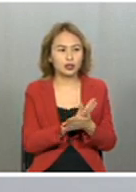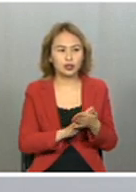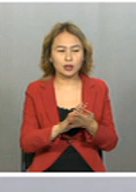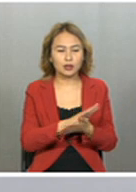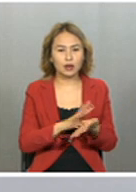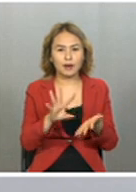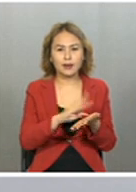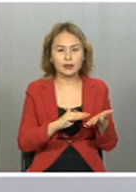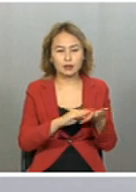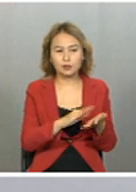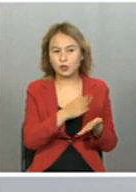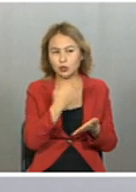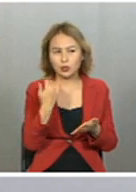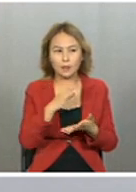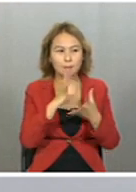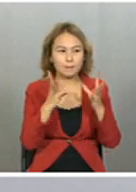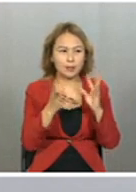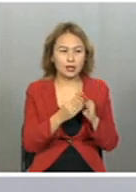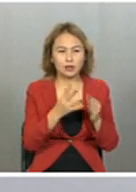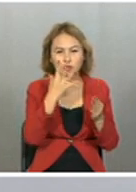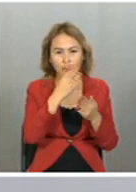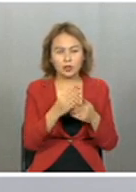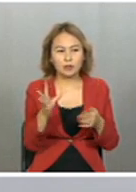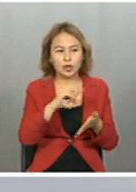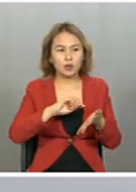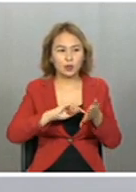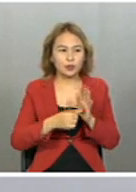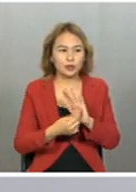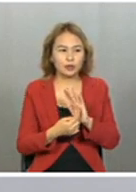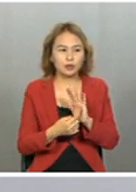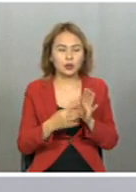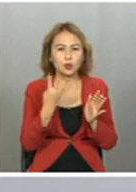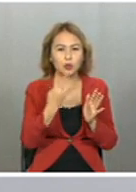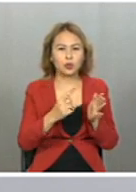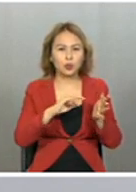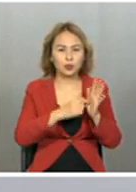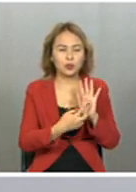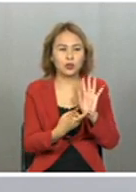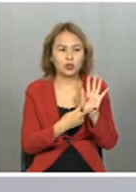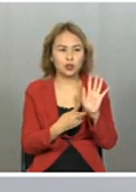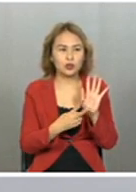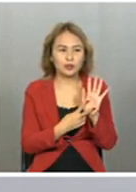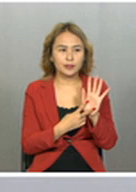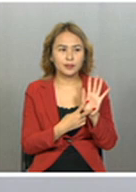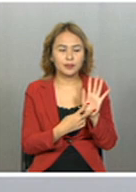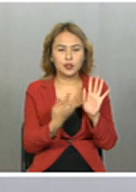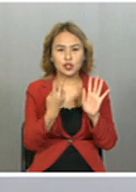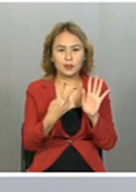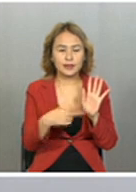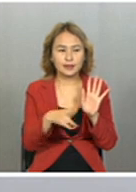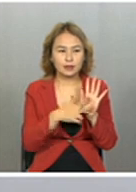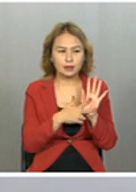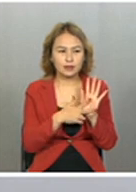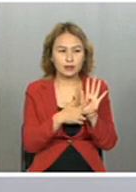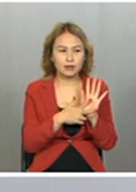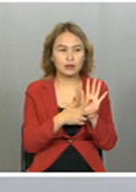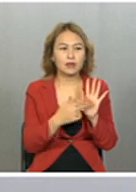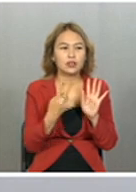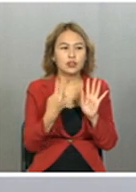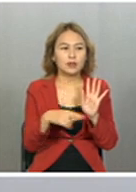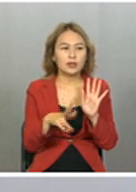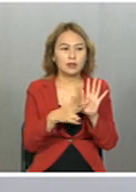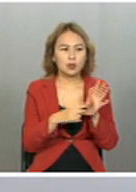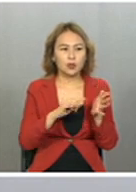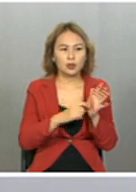сан жоқ, барлығын өзара көбейтемін. 4 пен 7-нің көбейтінісі маған 28-ді береді. 28-ді 3-ке